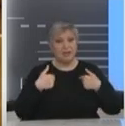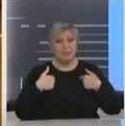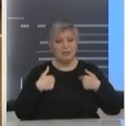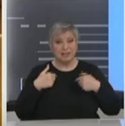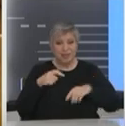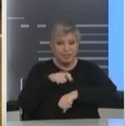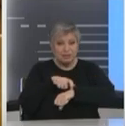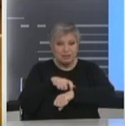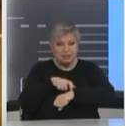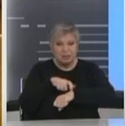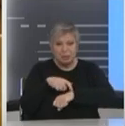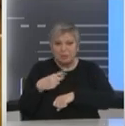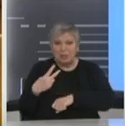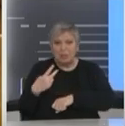32%.